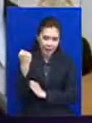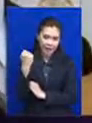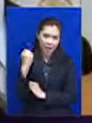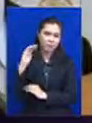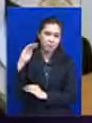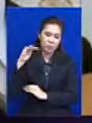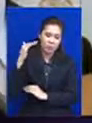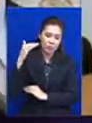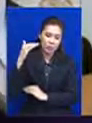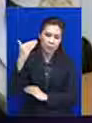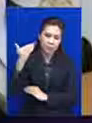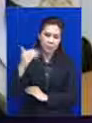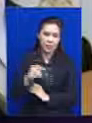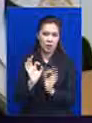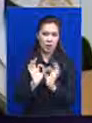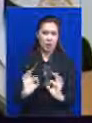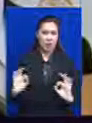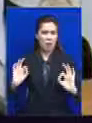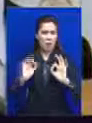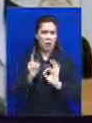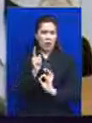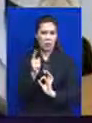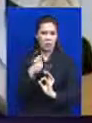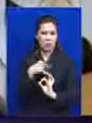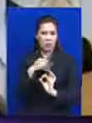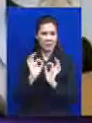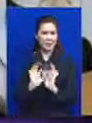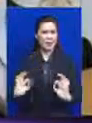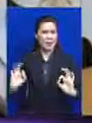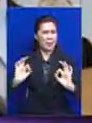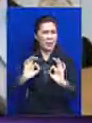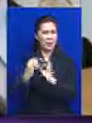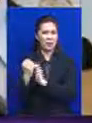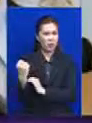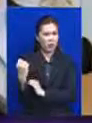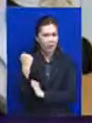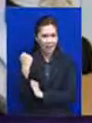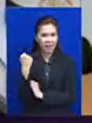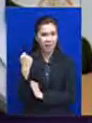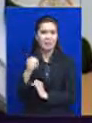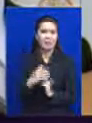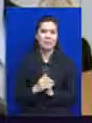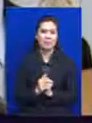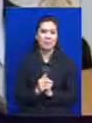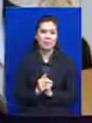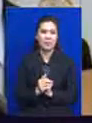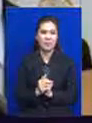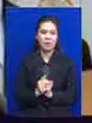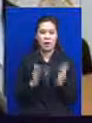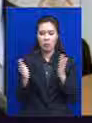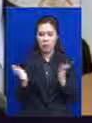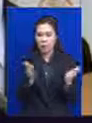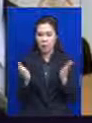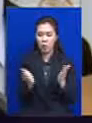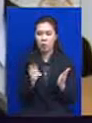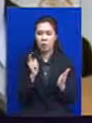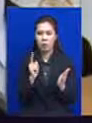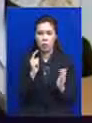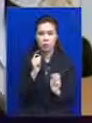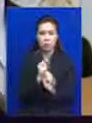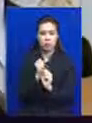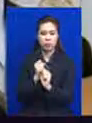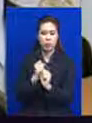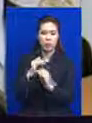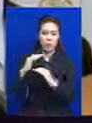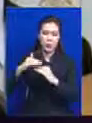ๆผมเน้นเรื่องความแข็งแรงเศรษฐกิจรากที่ยั่งยืนเพราะถ้ากระบวนการไม่ยั่งยืนก็จะมีการขาด